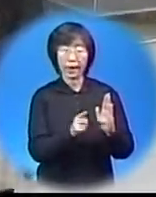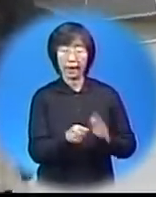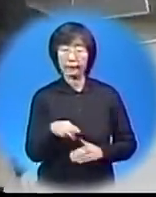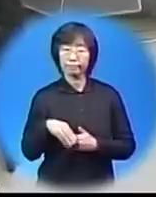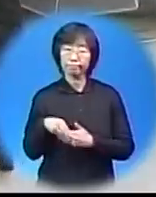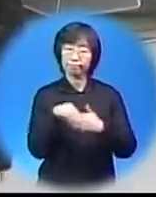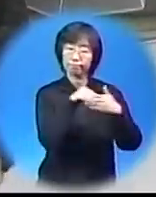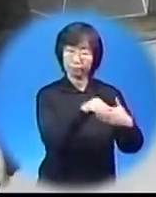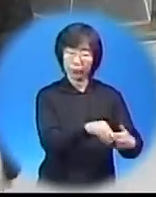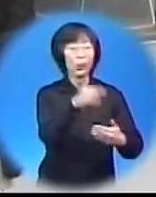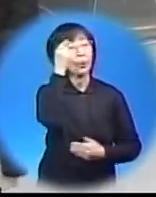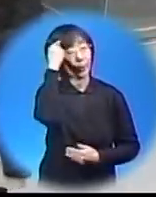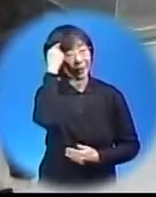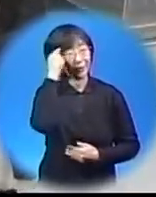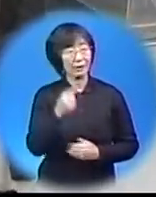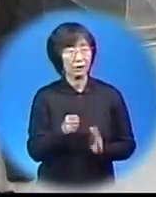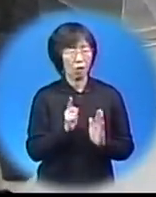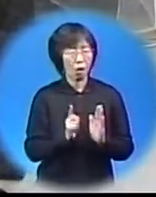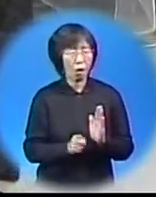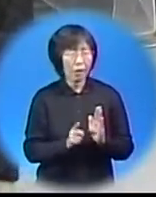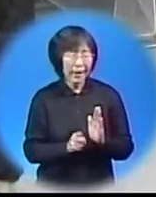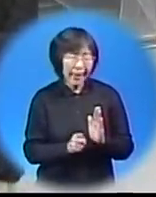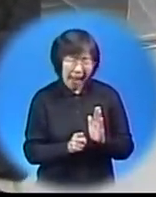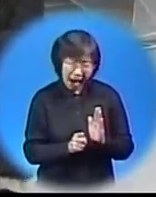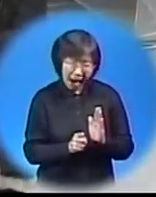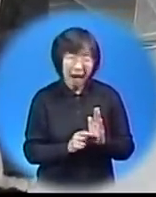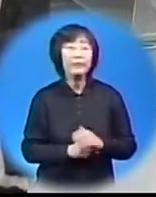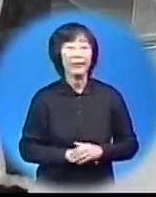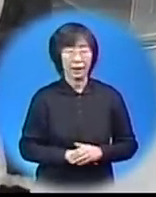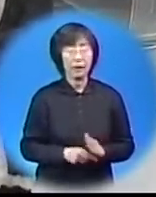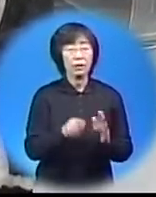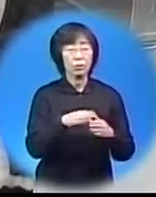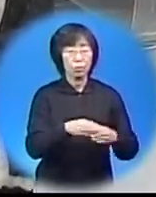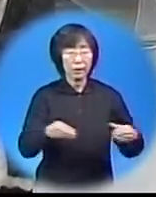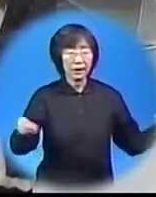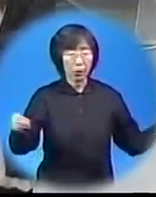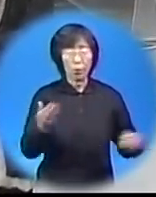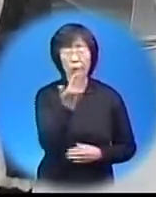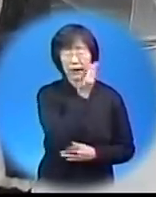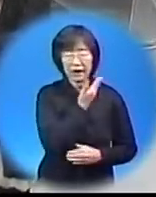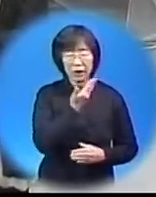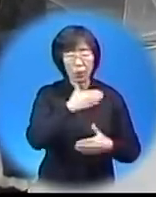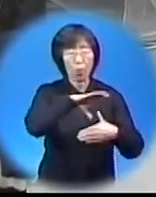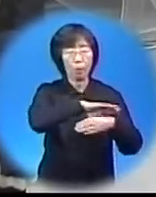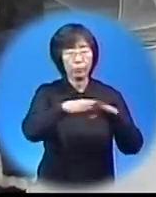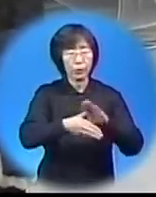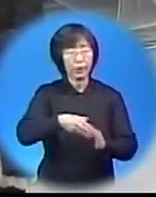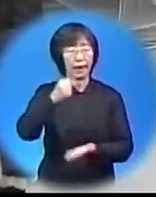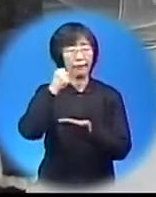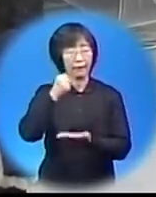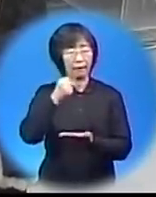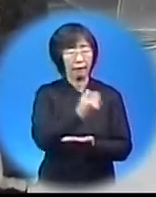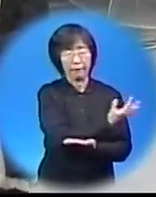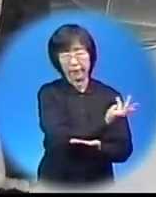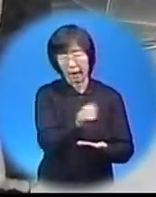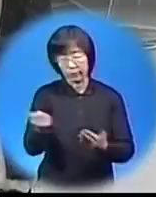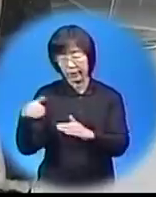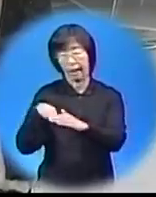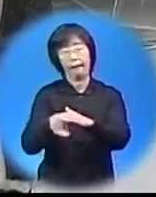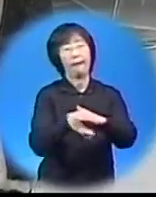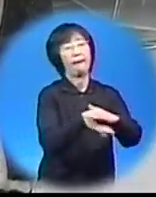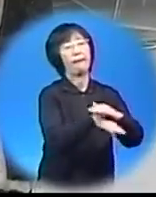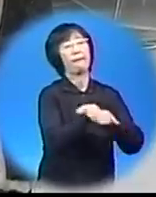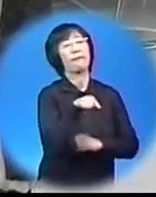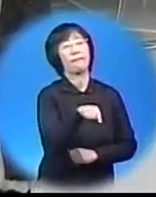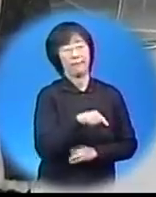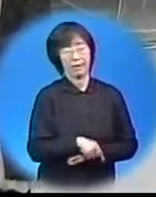うかなと思うんですけれども。 お寺ですか？ はい、国の重要文化財なんかがたくさん収蔵されているお寺がありますので、はい、ぜひご